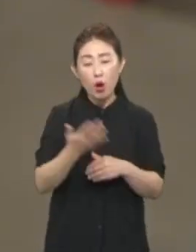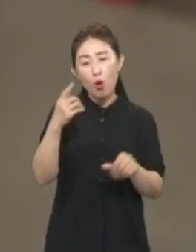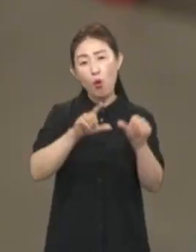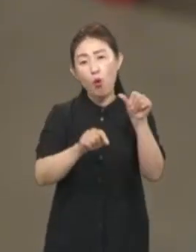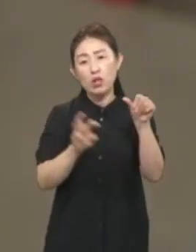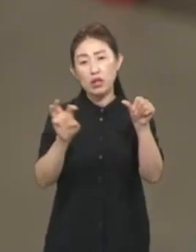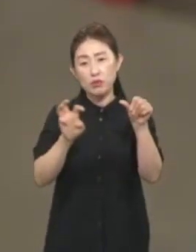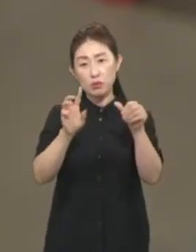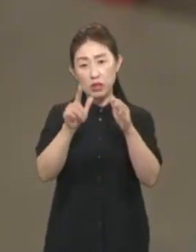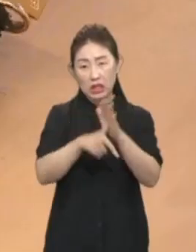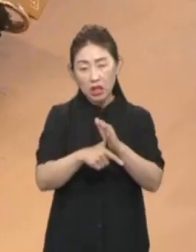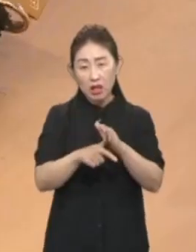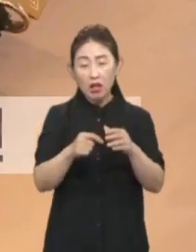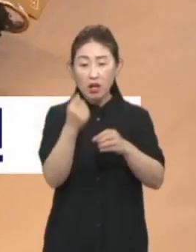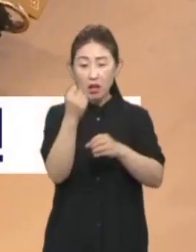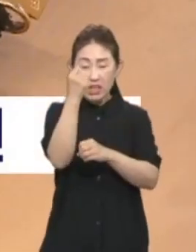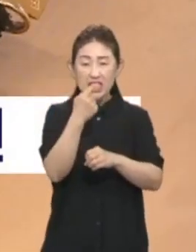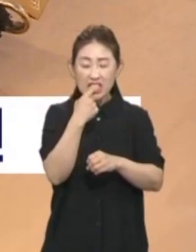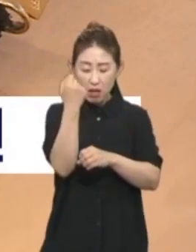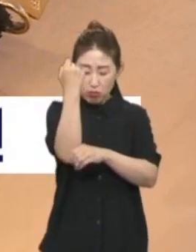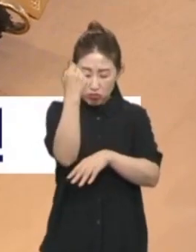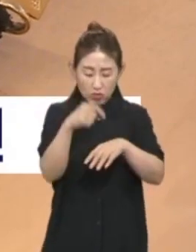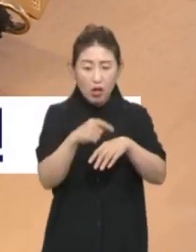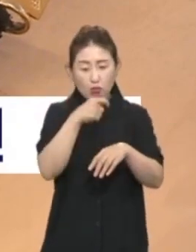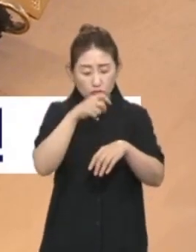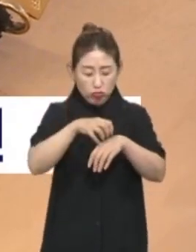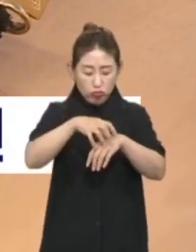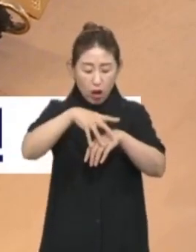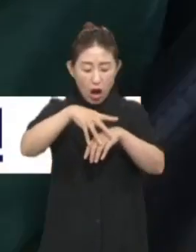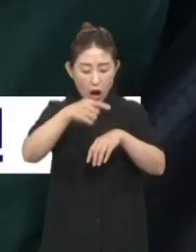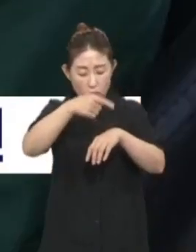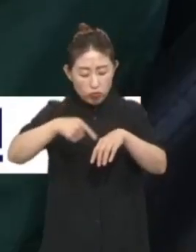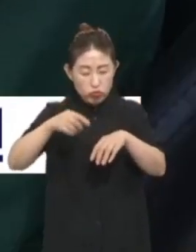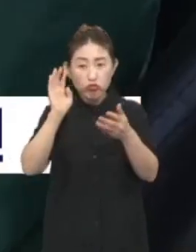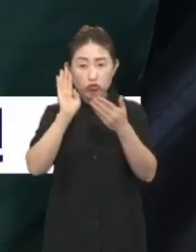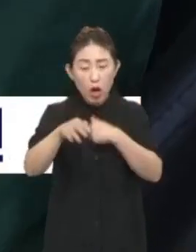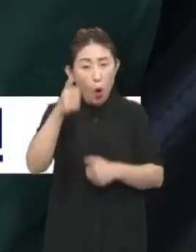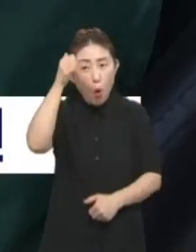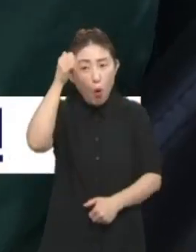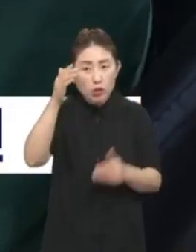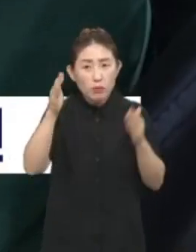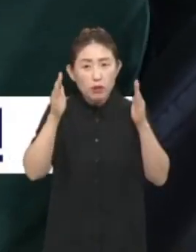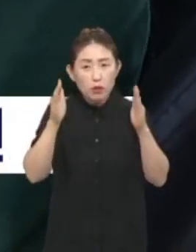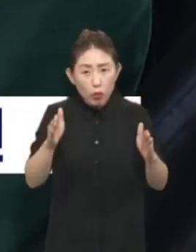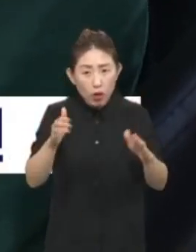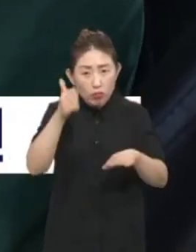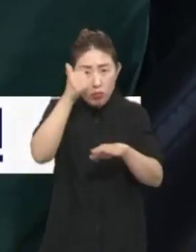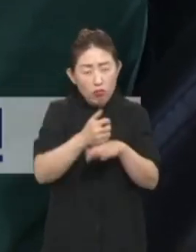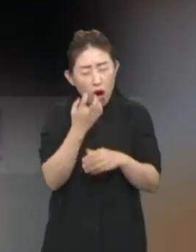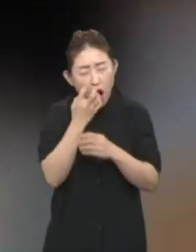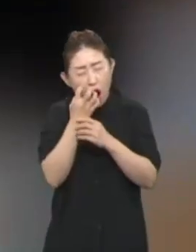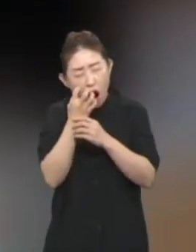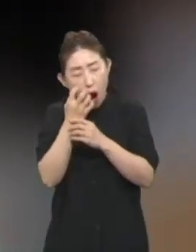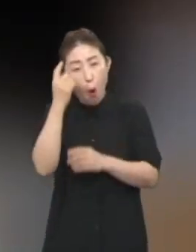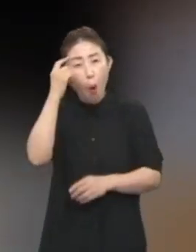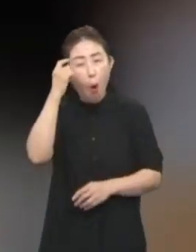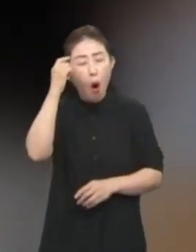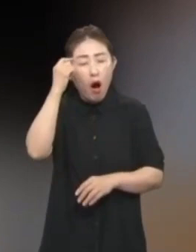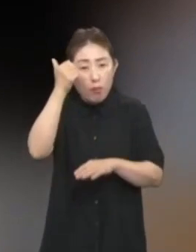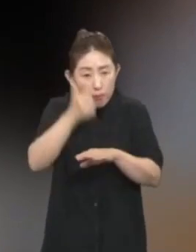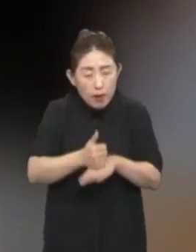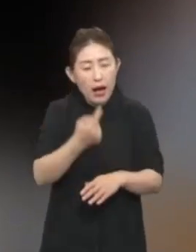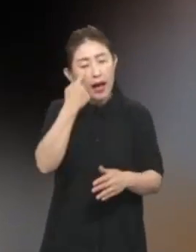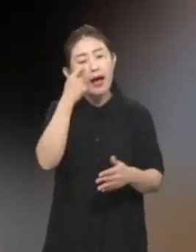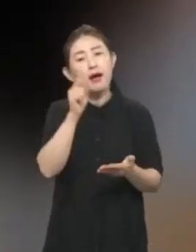30일 치아 뿌리에 모록이 생겨 제거 수술을 받은 A 씨는 수술한 지 50일이나 지나서야 이 같은 사실을 우연히